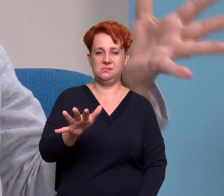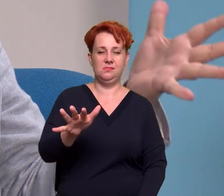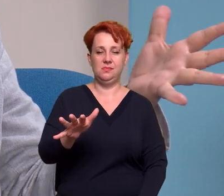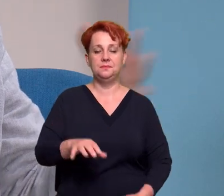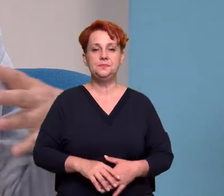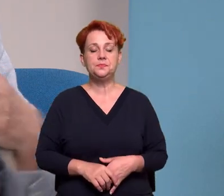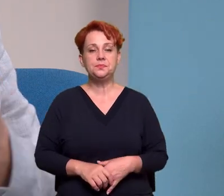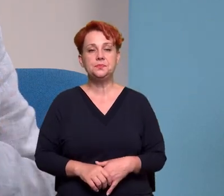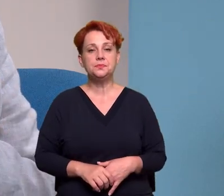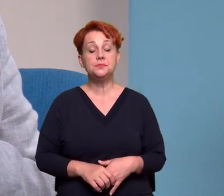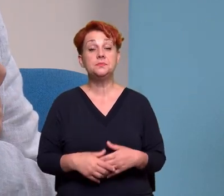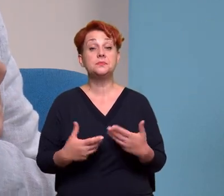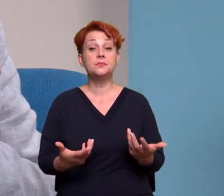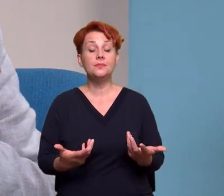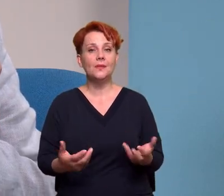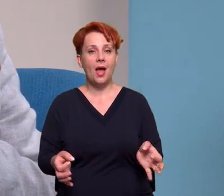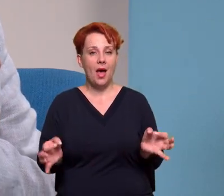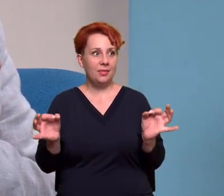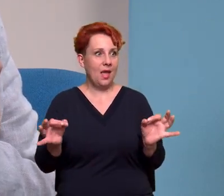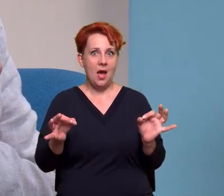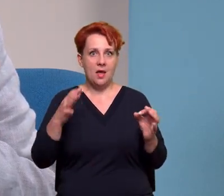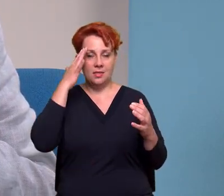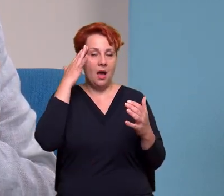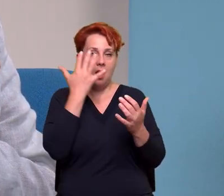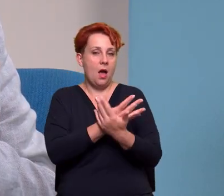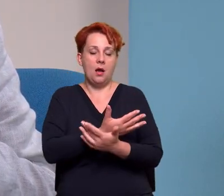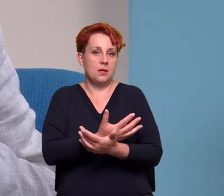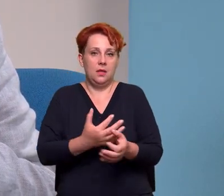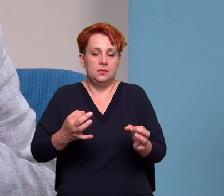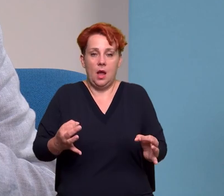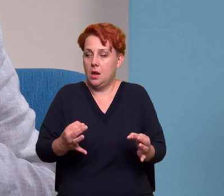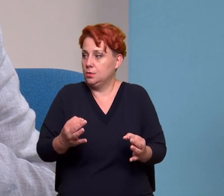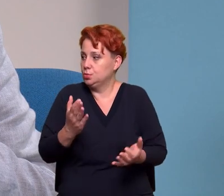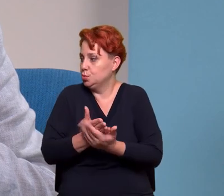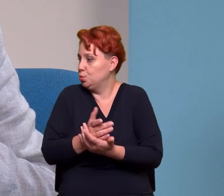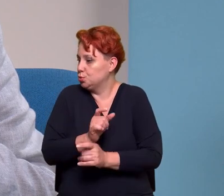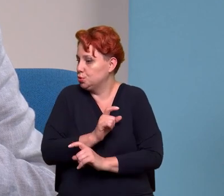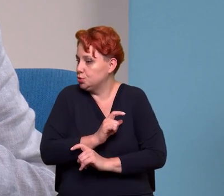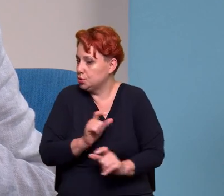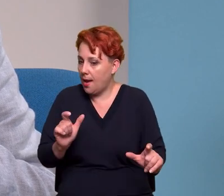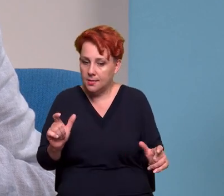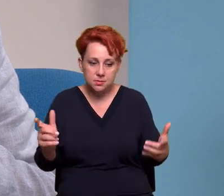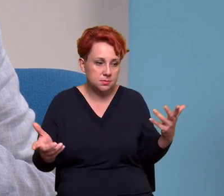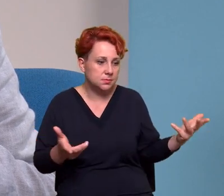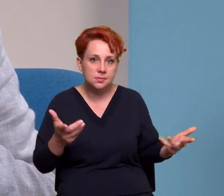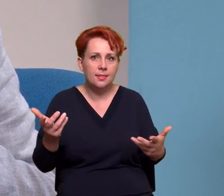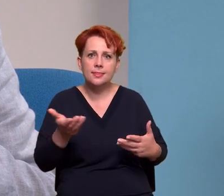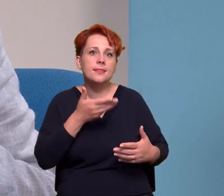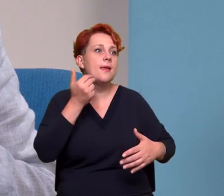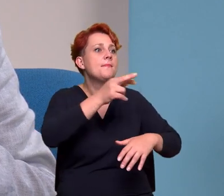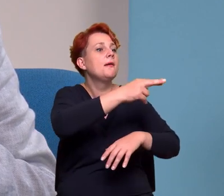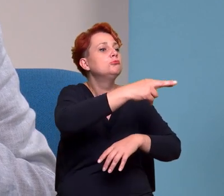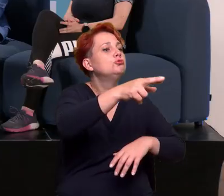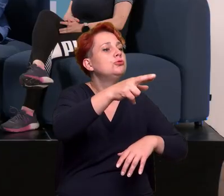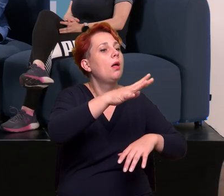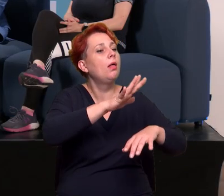się mocował. A teraz nagle przyszedł taki czas, że my nie traktujemy tych przedmiotów